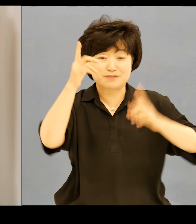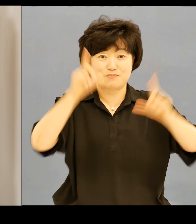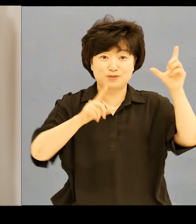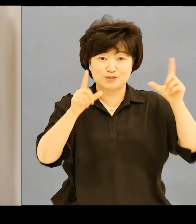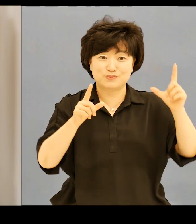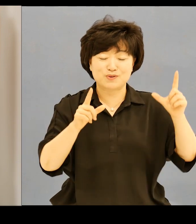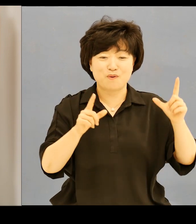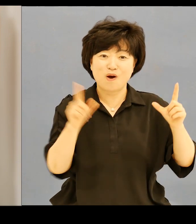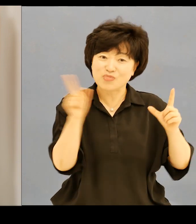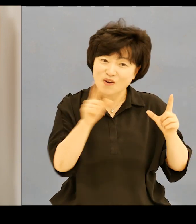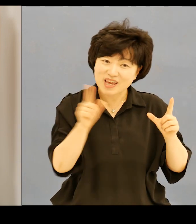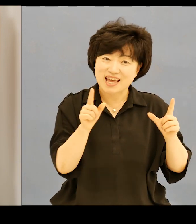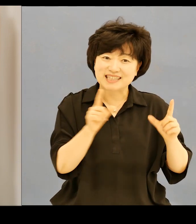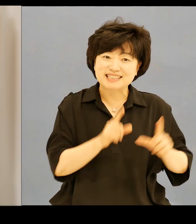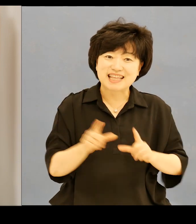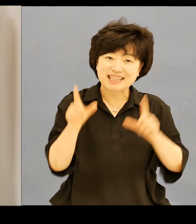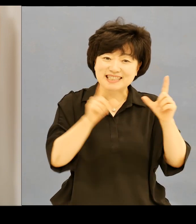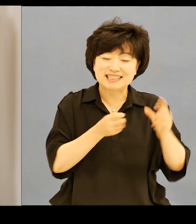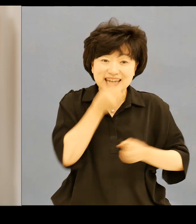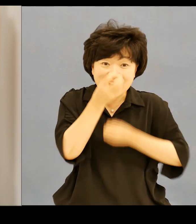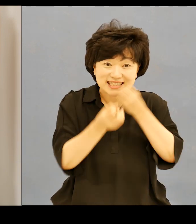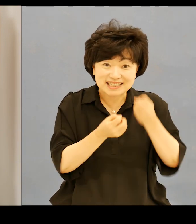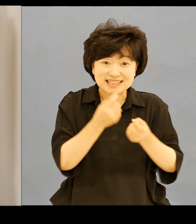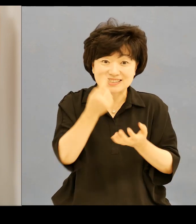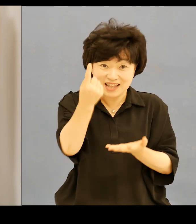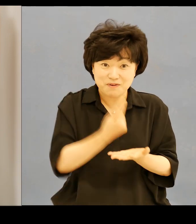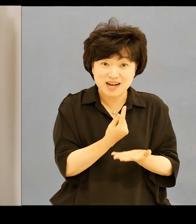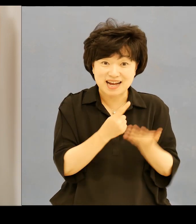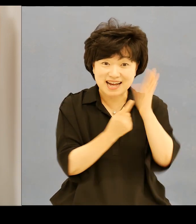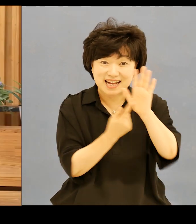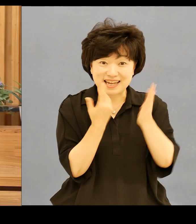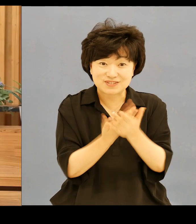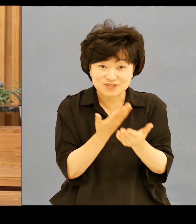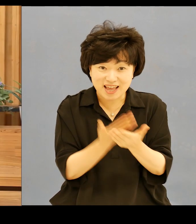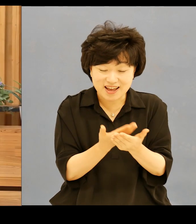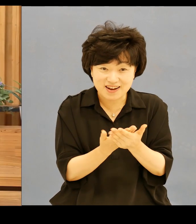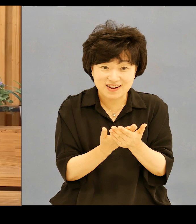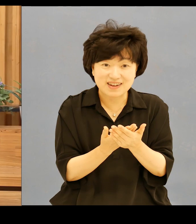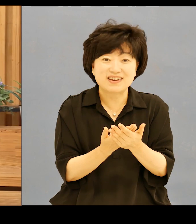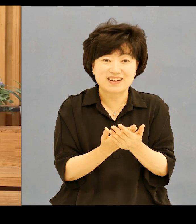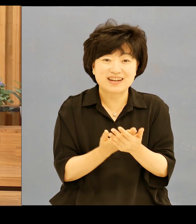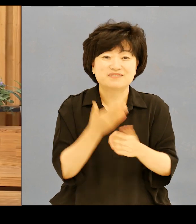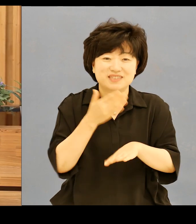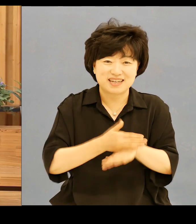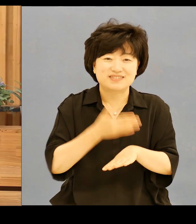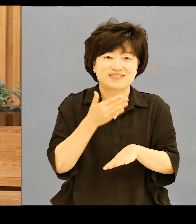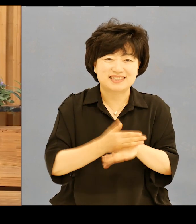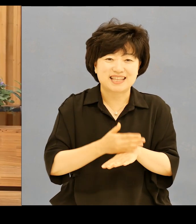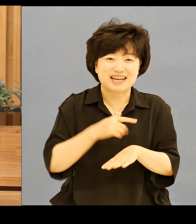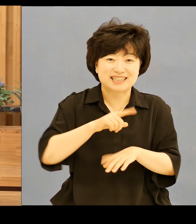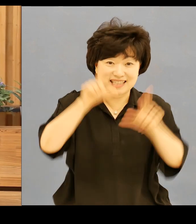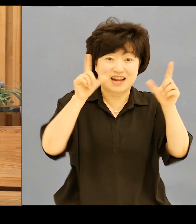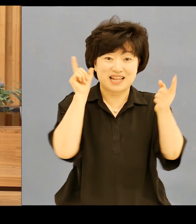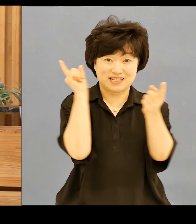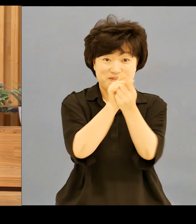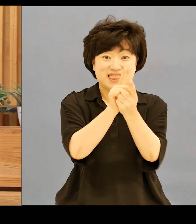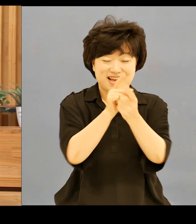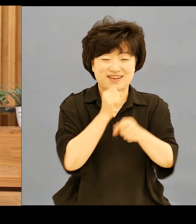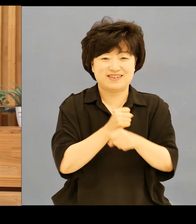그 후에 또 어떻게 지내셨는지 저에게 또 간증을 좀 나눠주셨으면 좋겠어요. 네, 감사합니다. 그날 다시 뵙겠습니다. 네. 네, 오늘